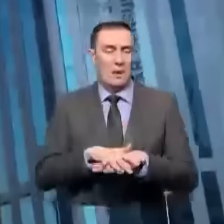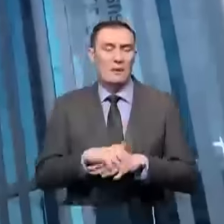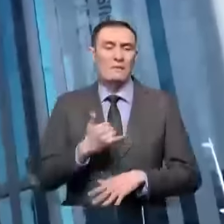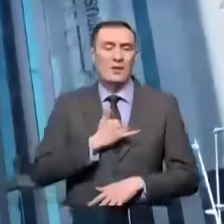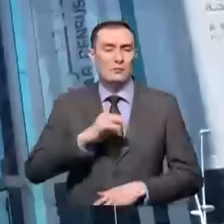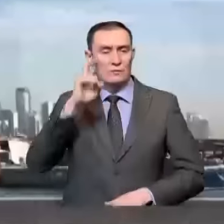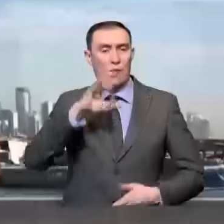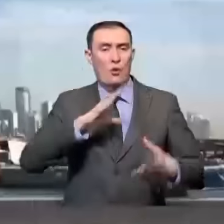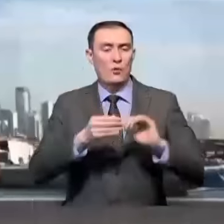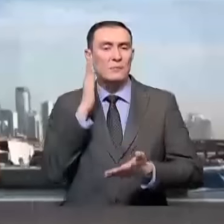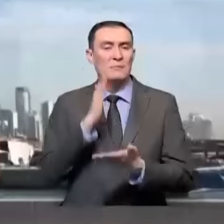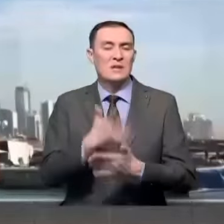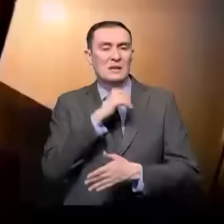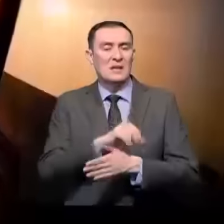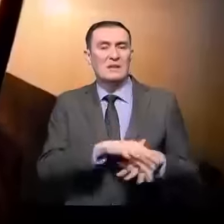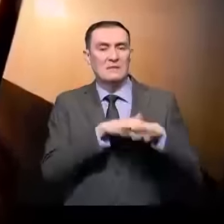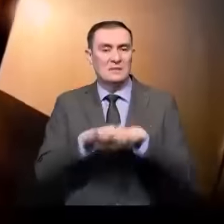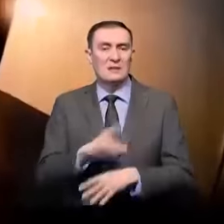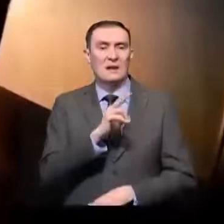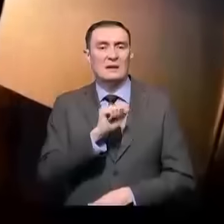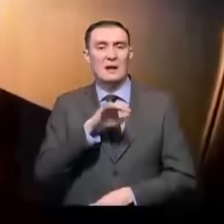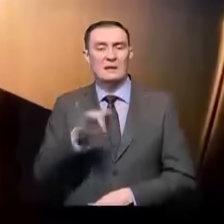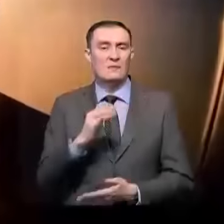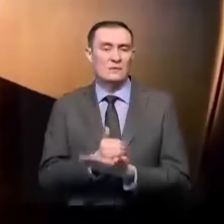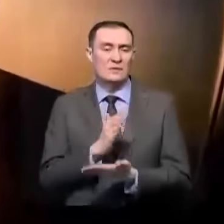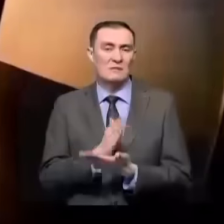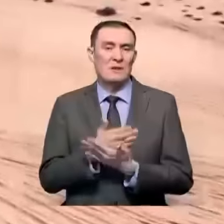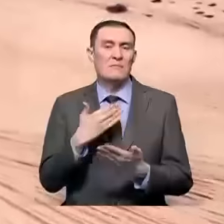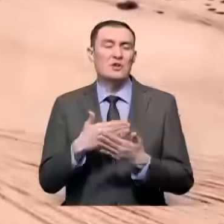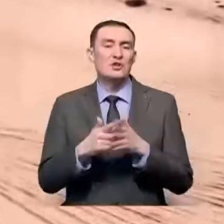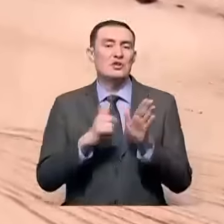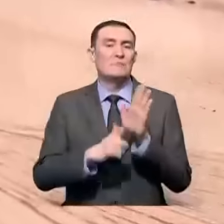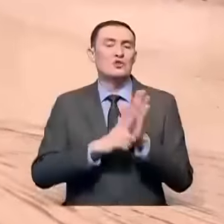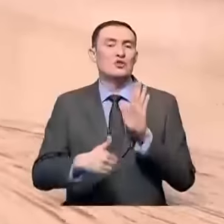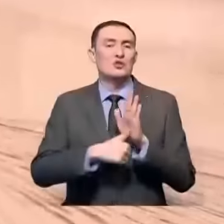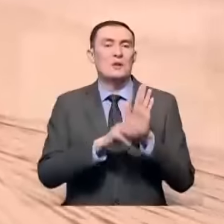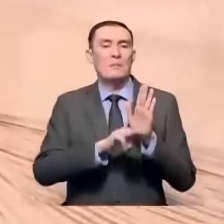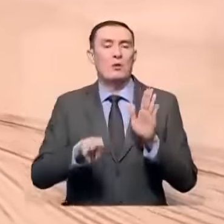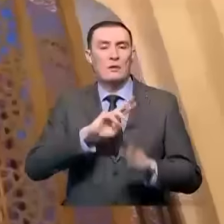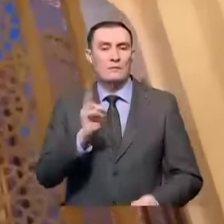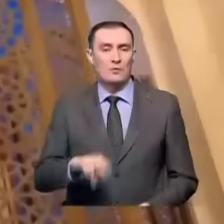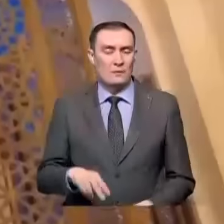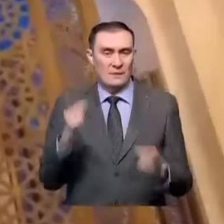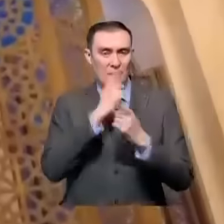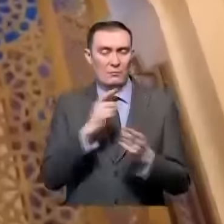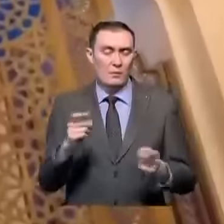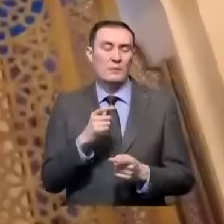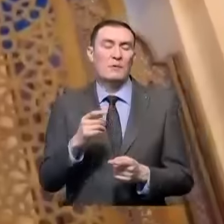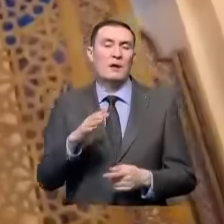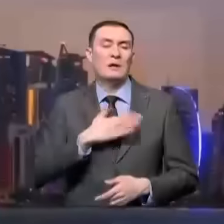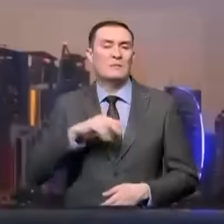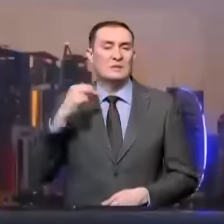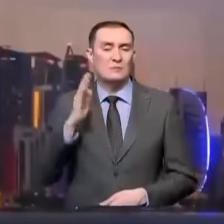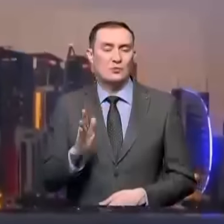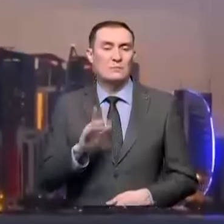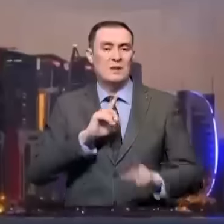нашей страны, объем прямых иностранных инвестиций из Катара в Казахстан составляет почти 76 миллионов долларов США. Напомню, что в Дохе Касым-Жомарт